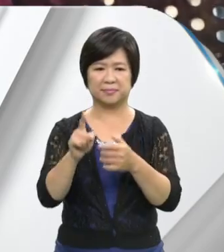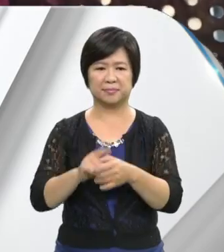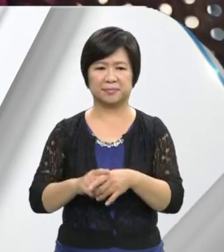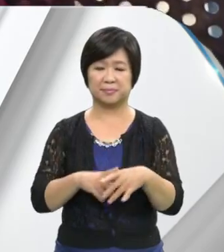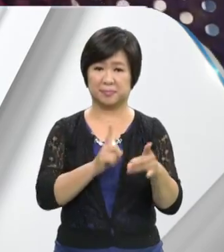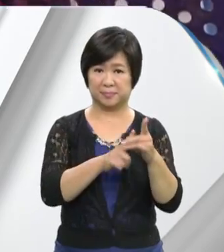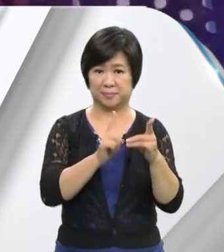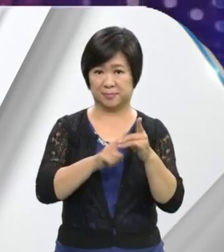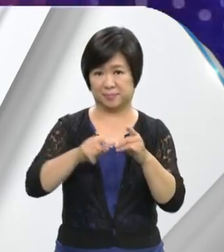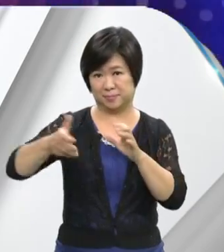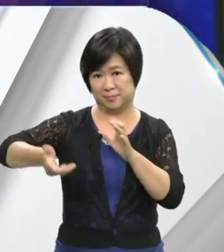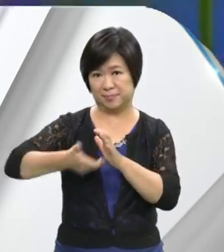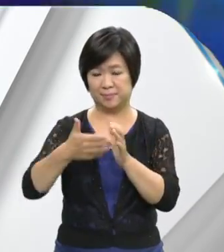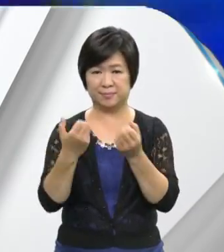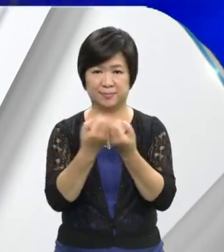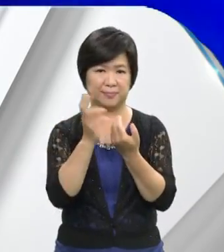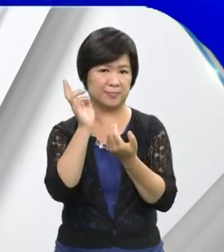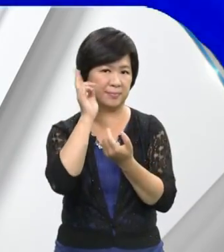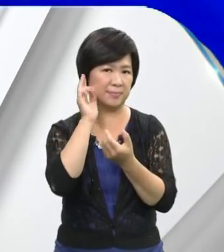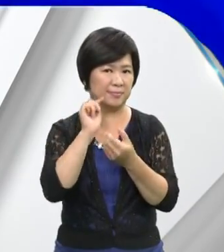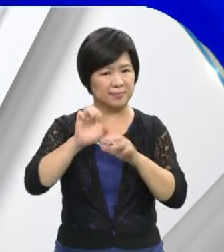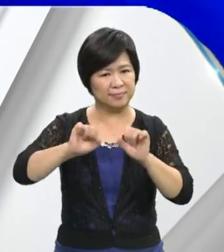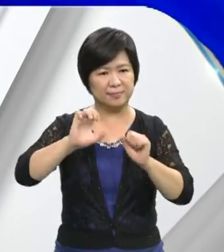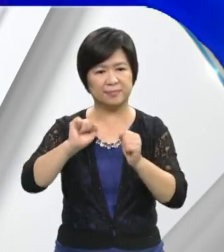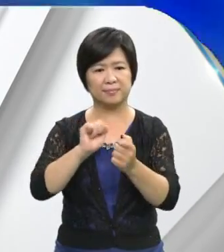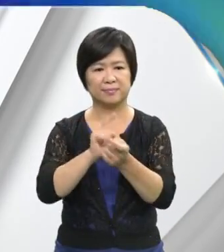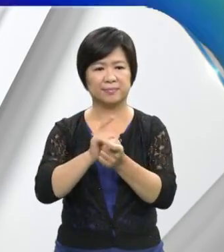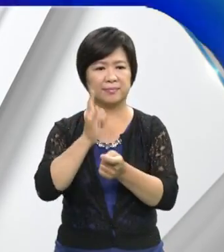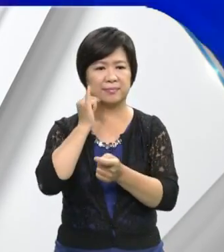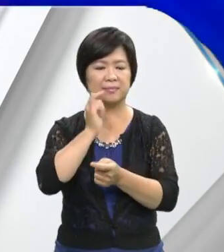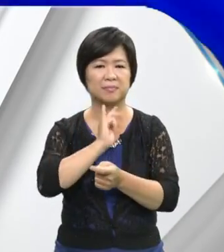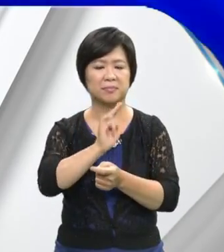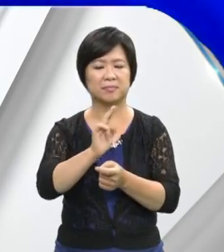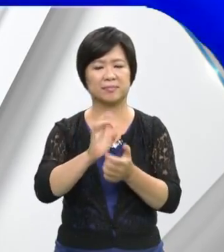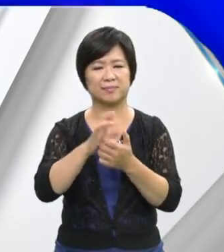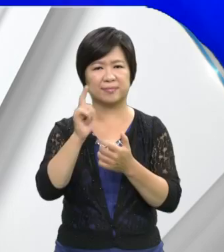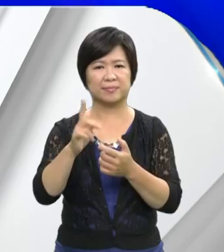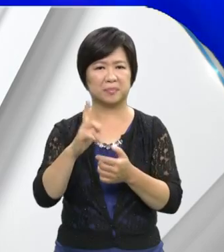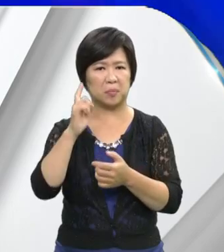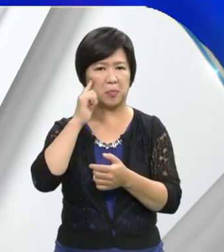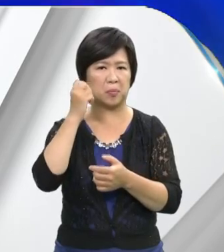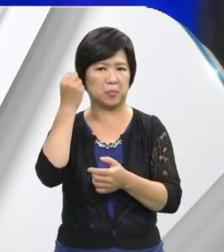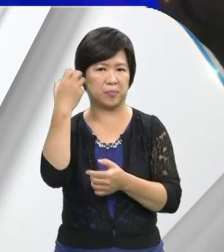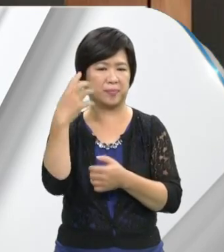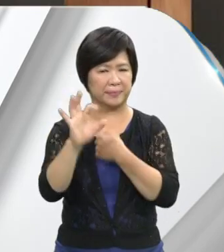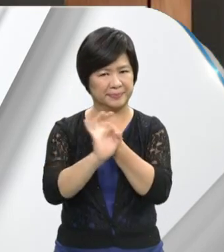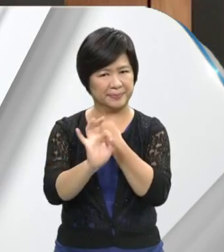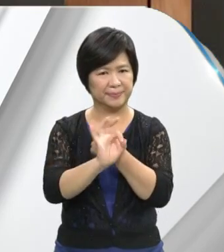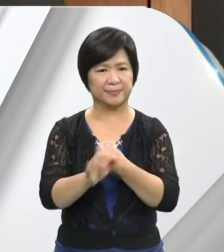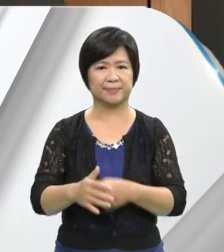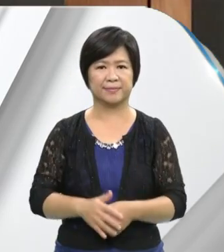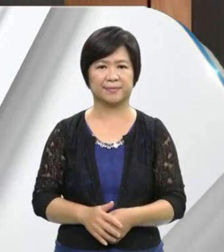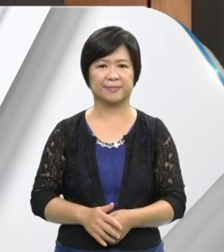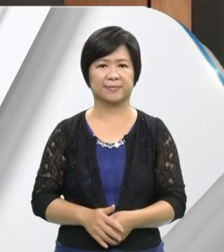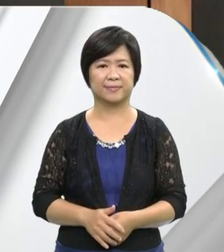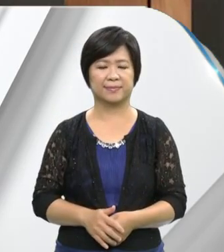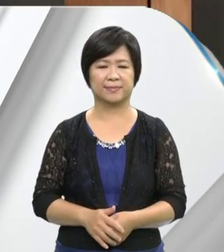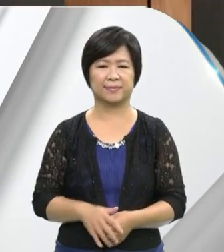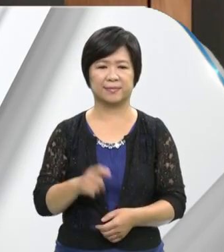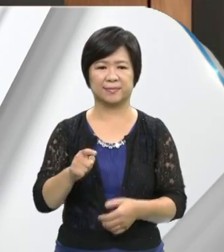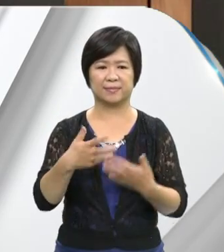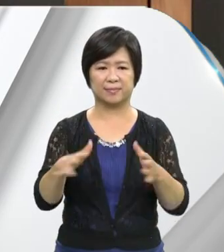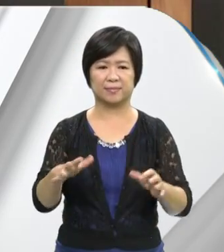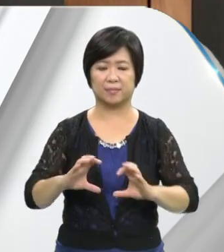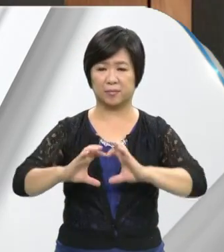展。这是米莎对母语的诠释和再创作，这是一种新的经验。 它其实有很多华